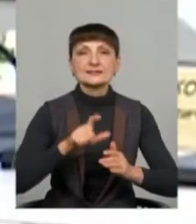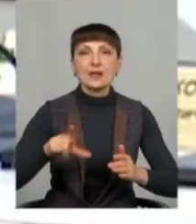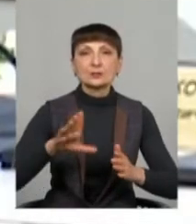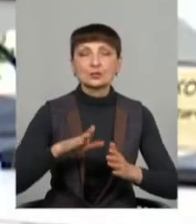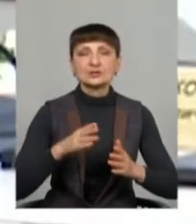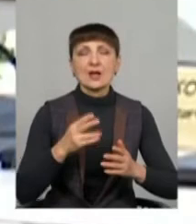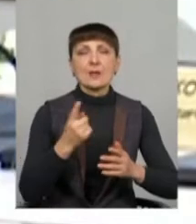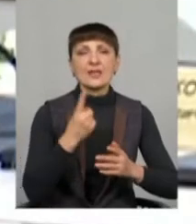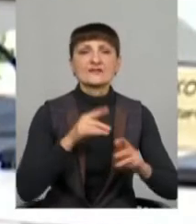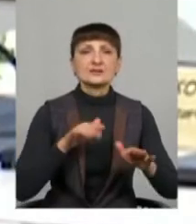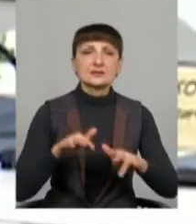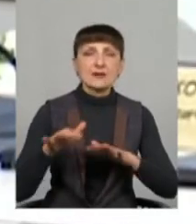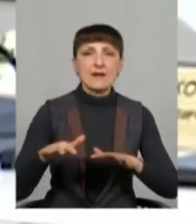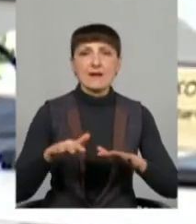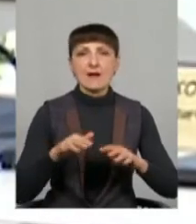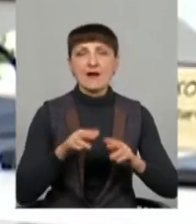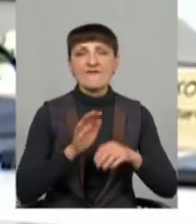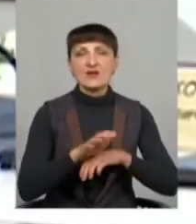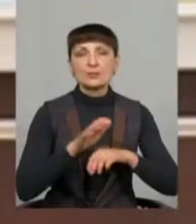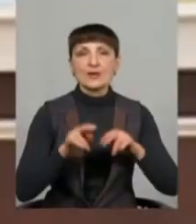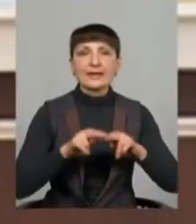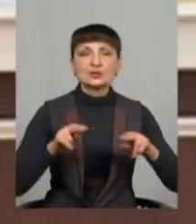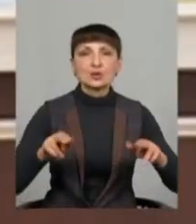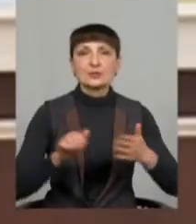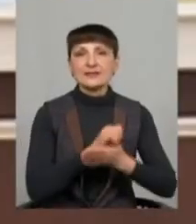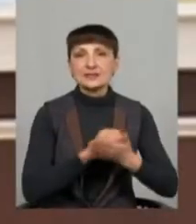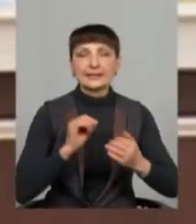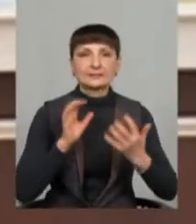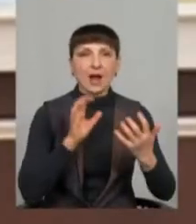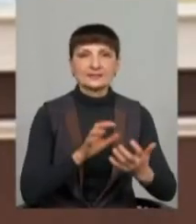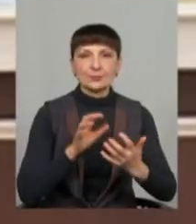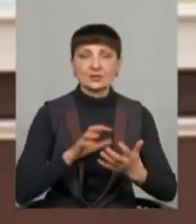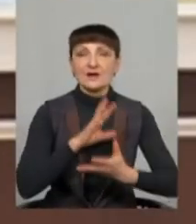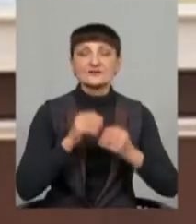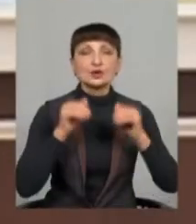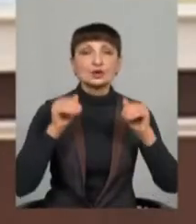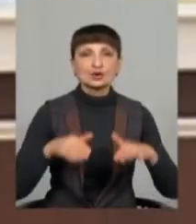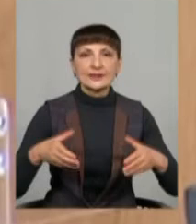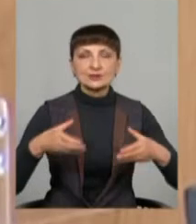предвыборных мероприятий, выпуск агитационных материалов и транспорт. Всего решением